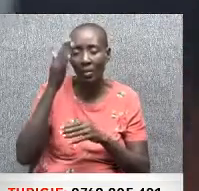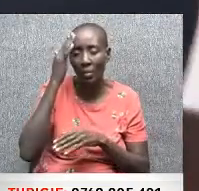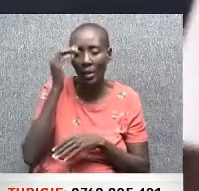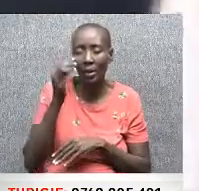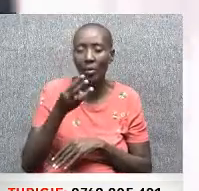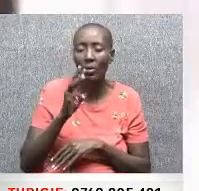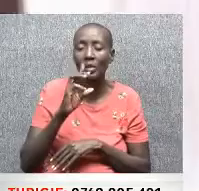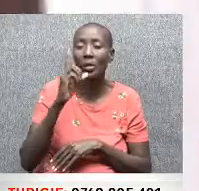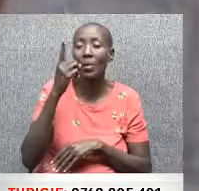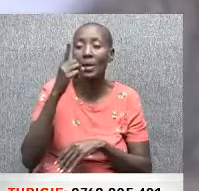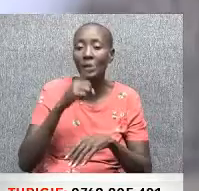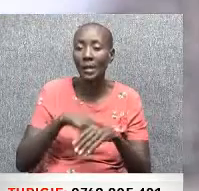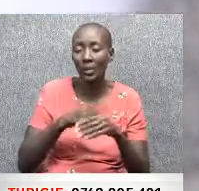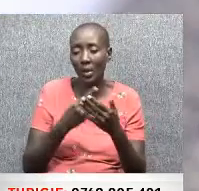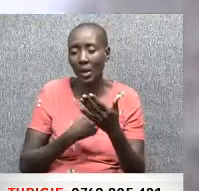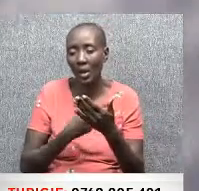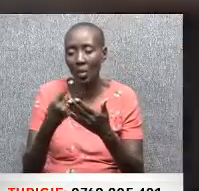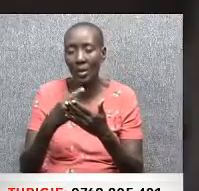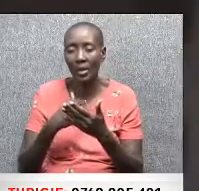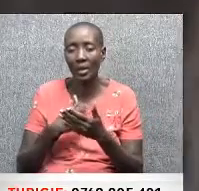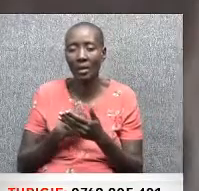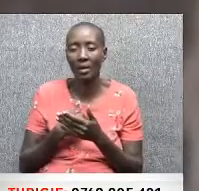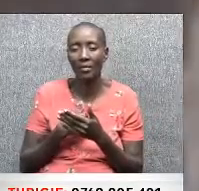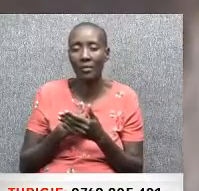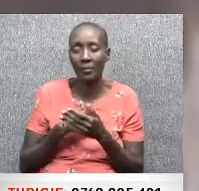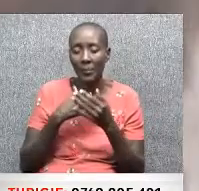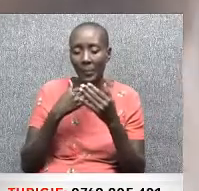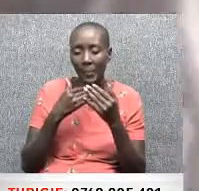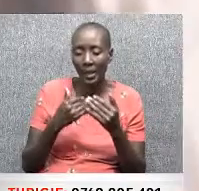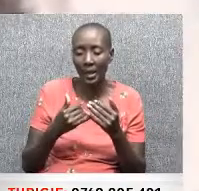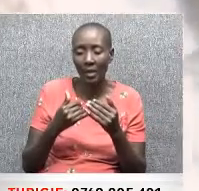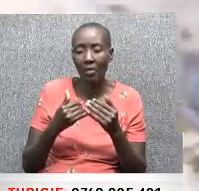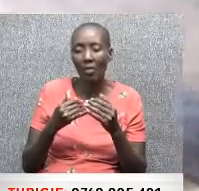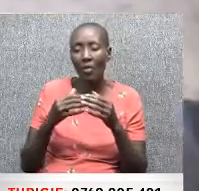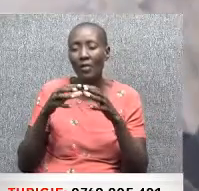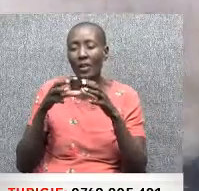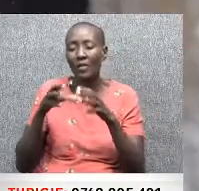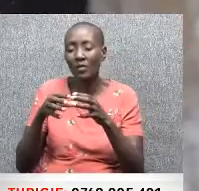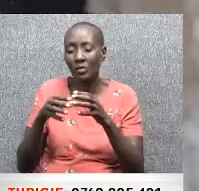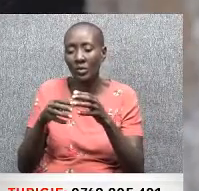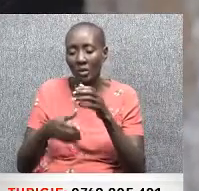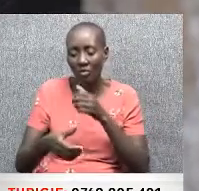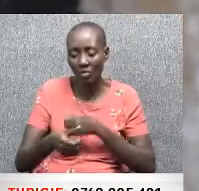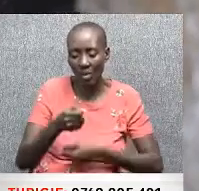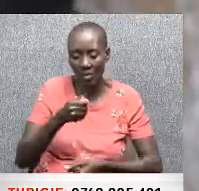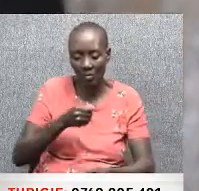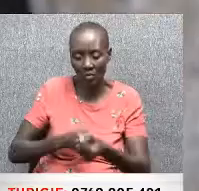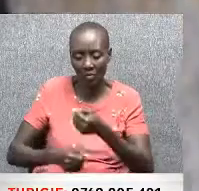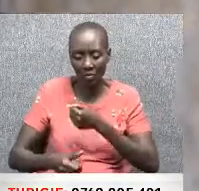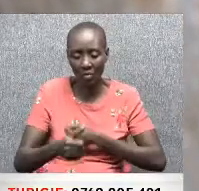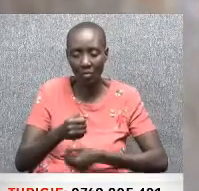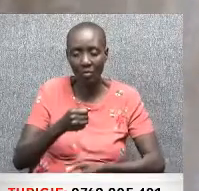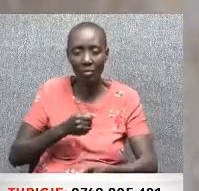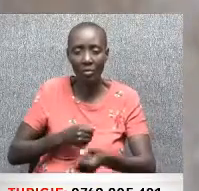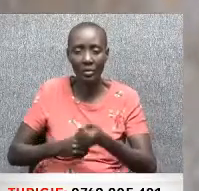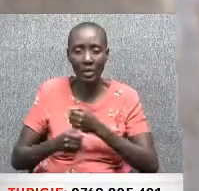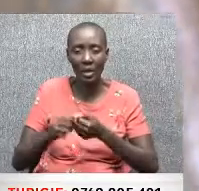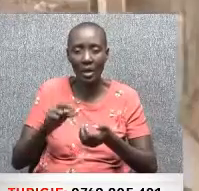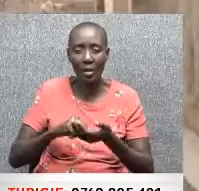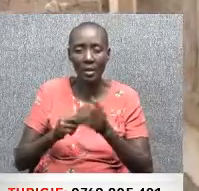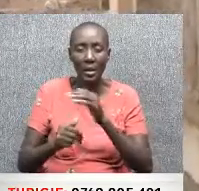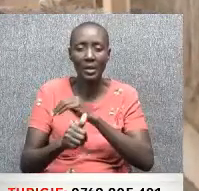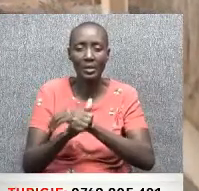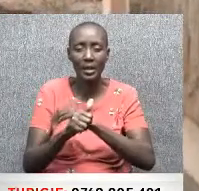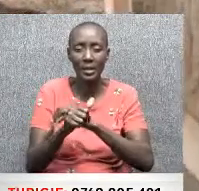mara moja kwa wiki. Sasa wanalazimika kuyateka maji kisimani, jambo ambalo linawaweka kwenye hatari ya kukumbwa